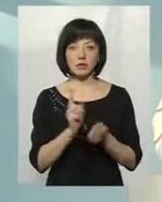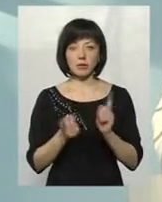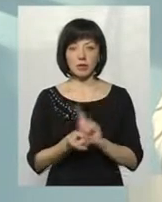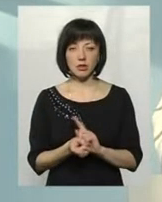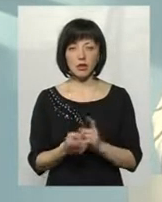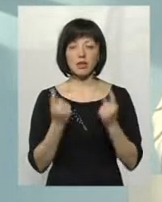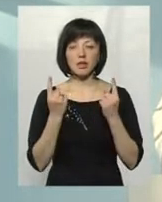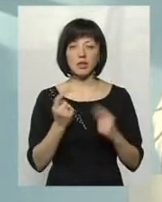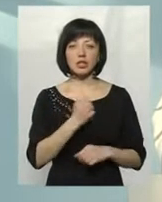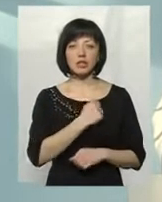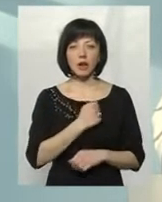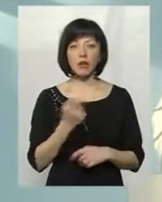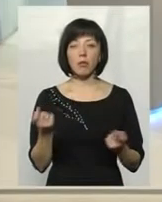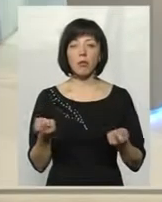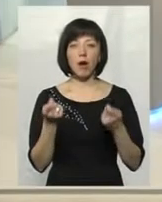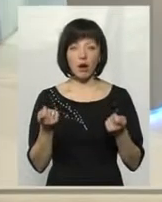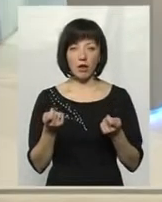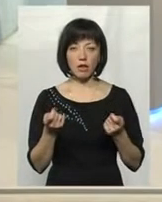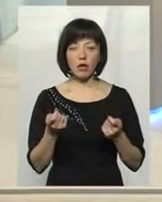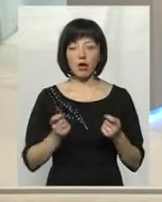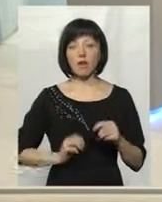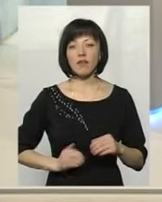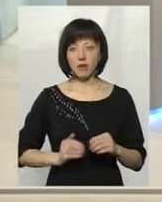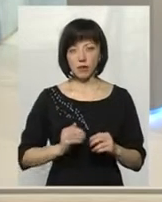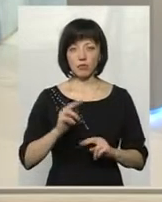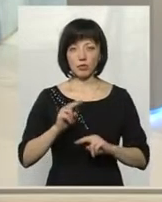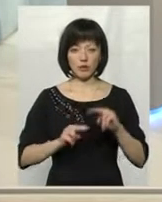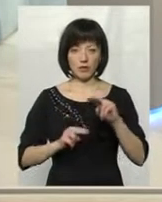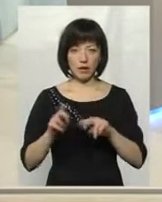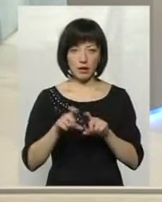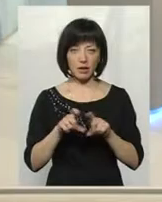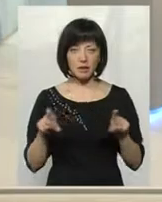на превеликий жаль, дуже мало будівельних компаній, які